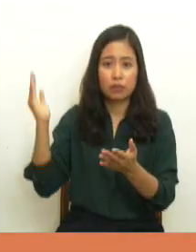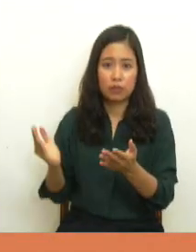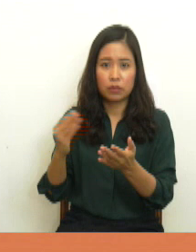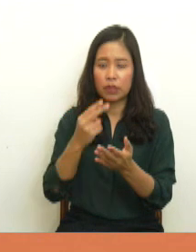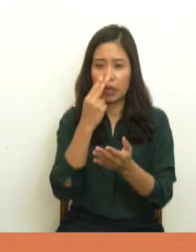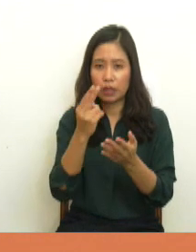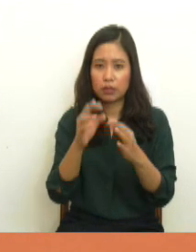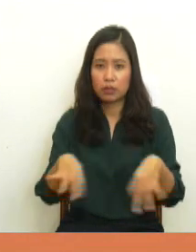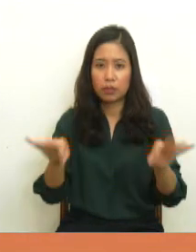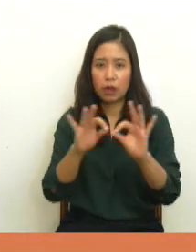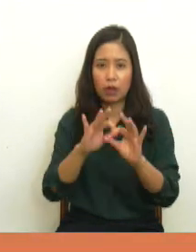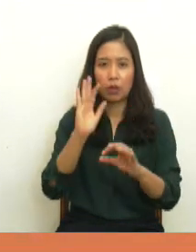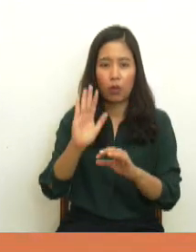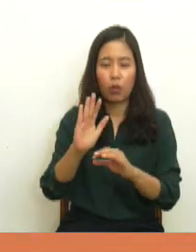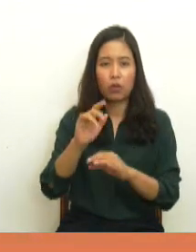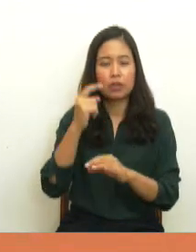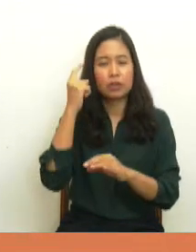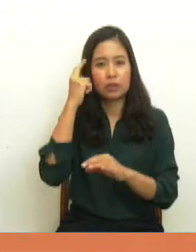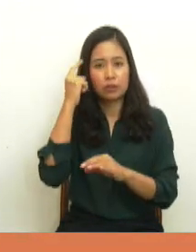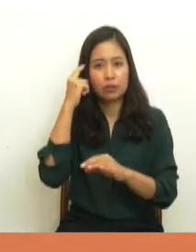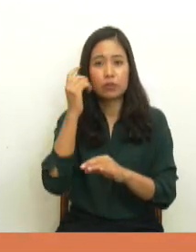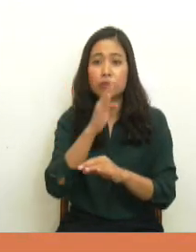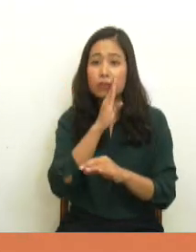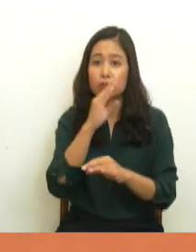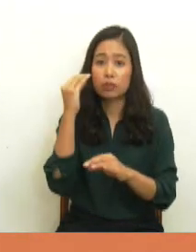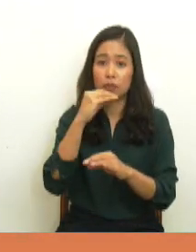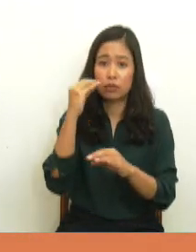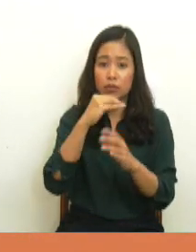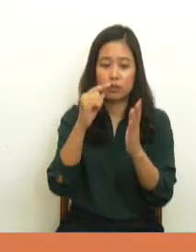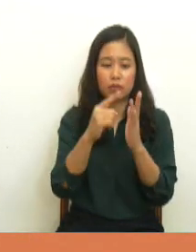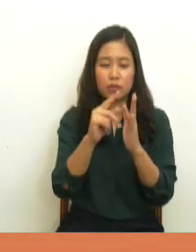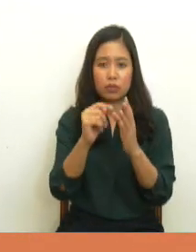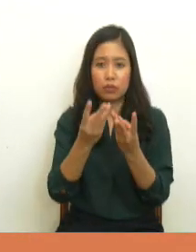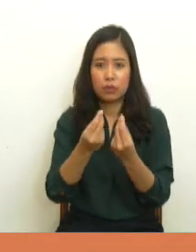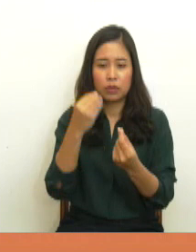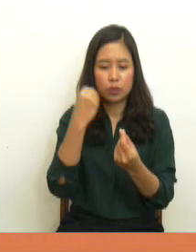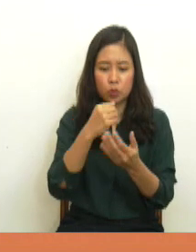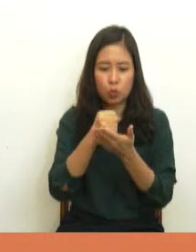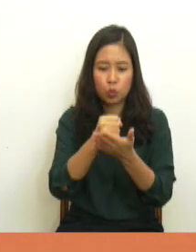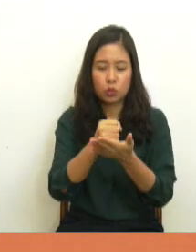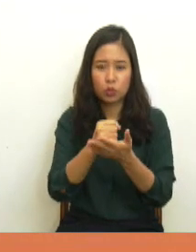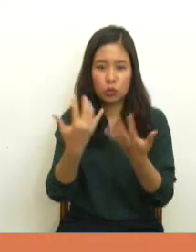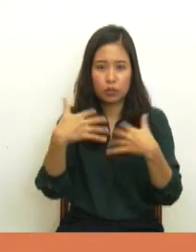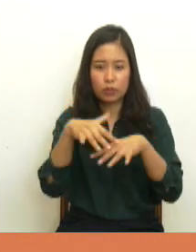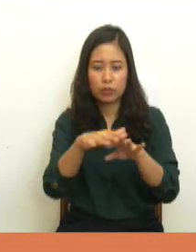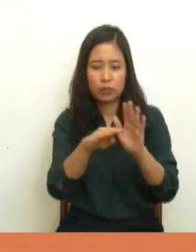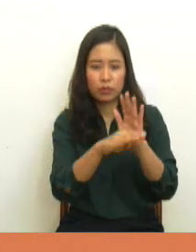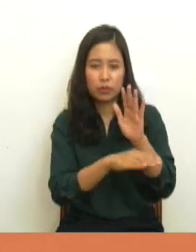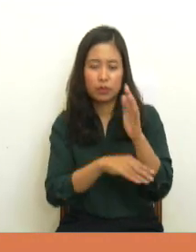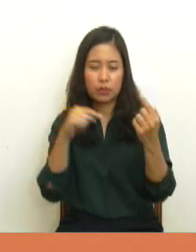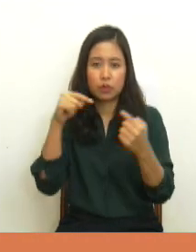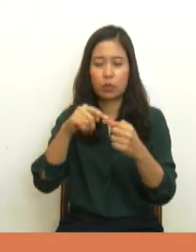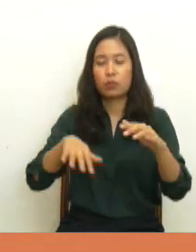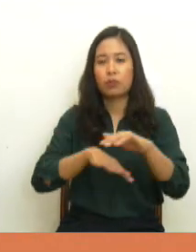เป็นโอกาสอันดีวันนี้ผมคิดว่าถ้าหากทุกเขตได้ขับเคลื่อนเรื่องนี้ช่วยกันแล้วถ้าทำบนพื้นฐานเพื่อ